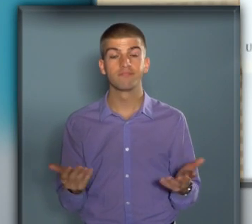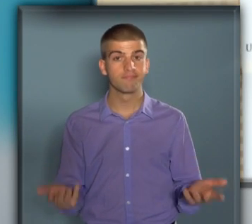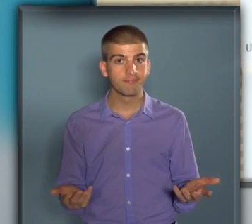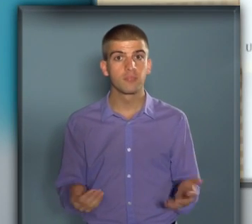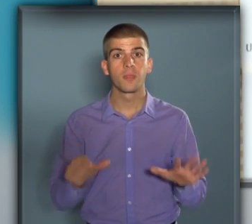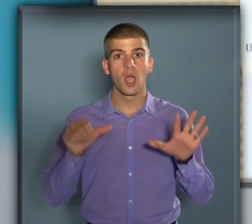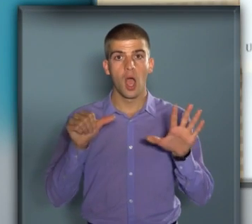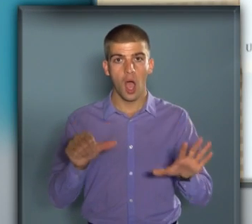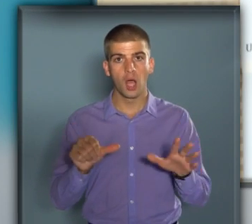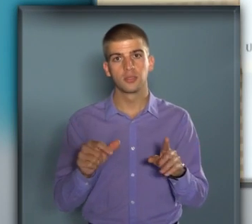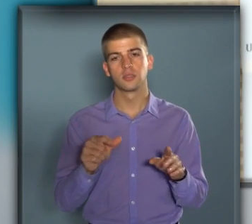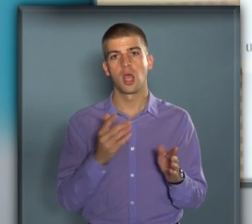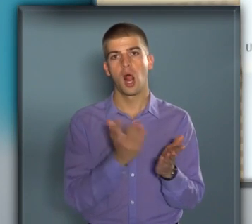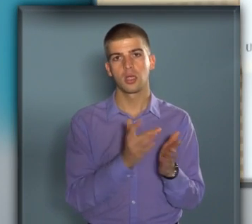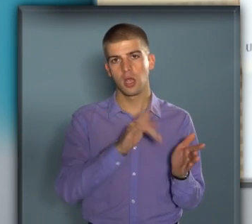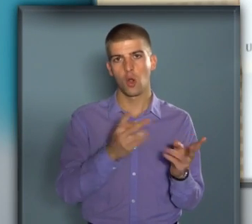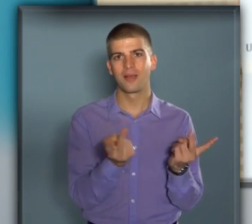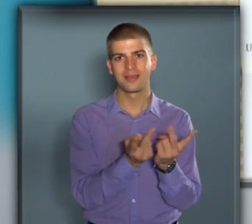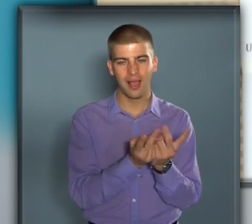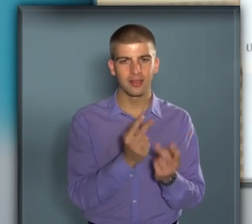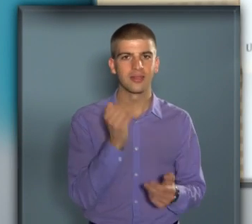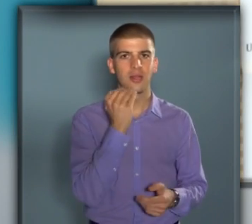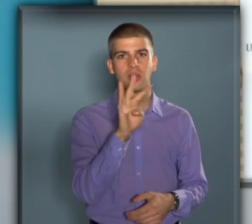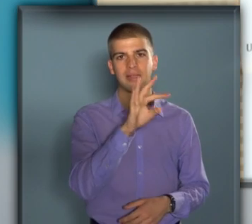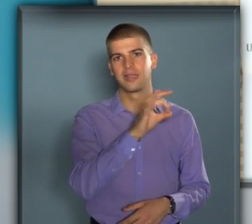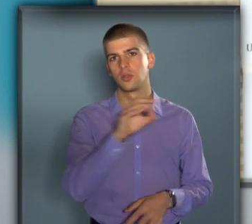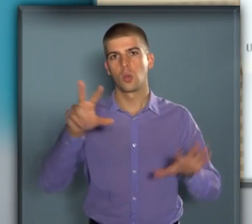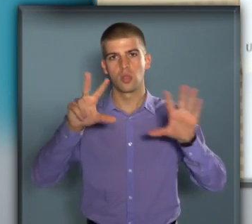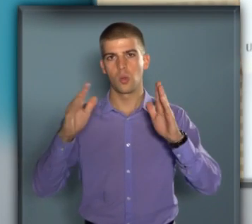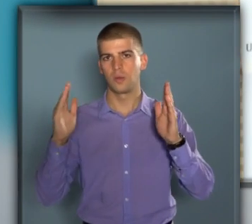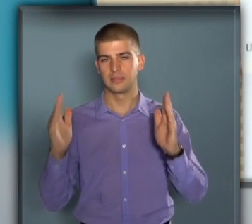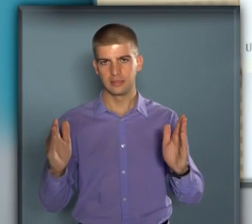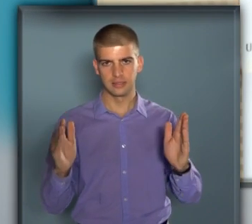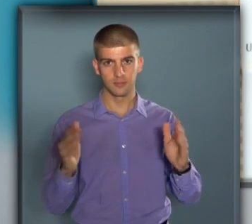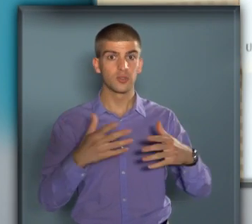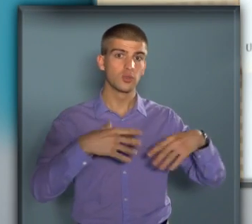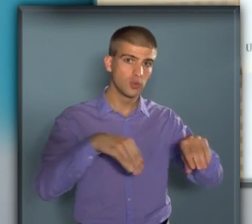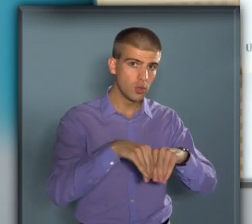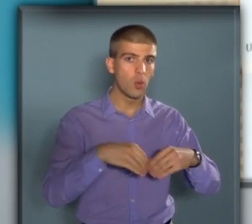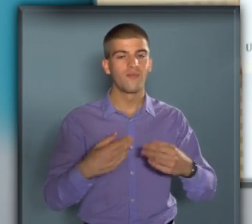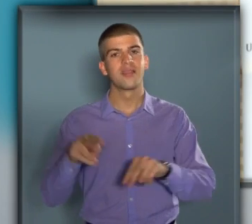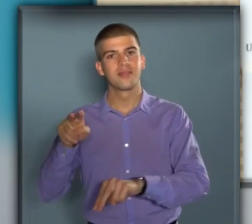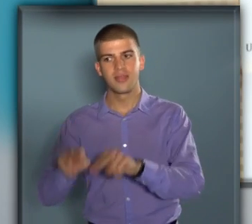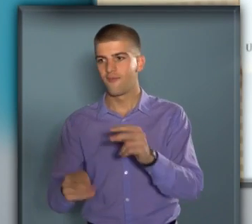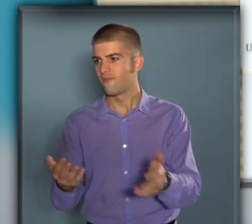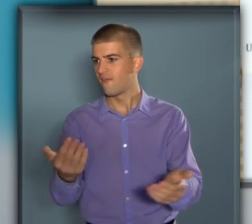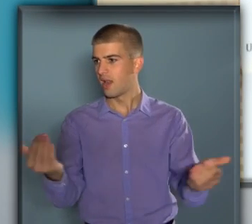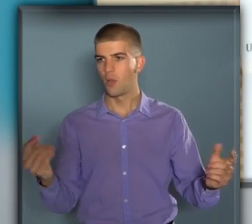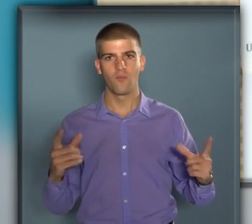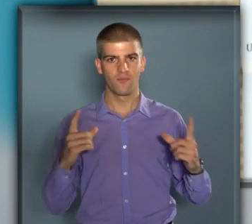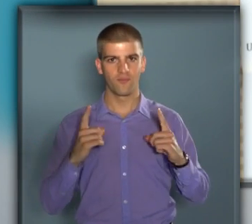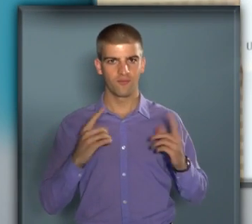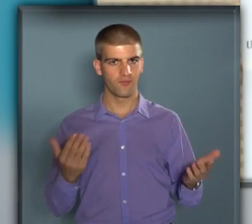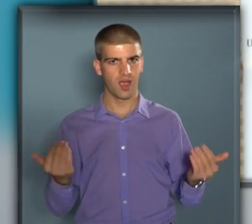6 keddi napon, délután 4-től 8-ig. Szülőket és nevelőket várunk,